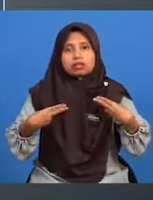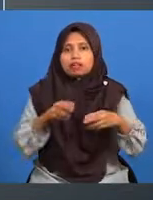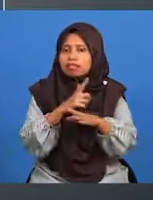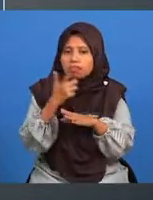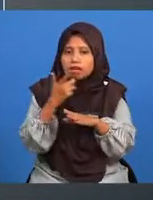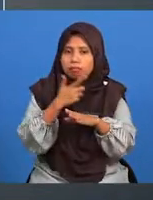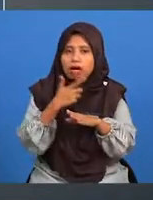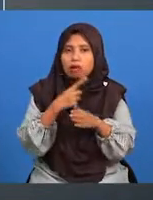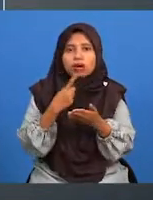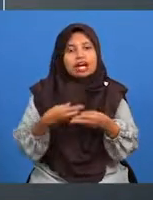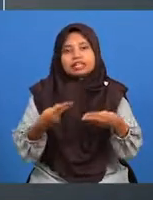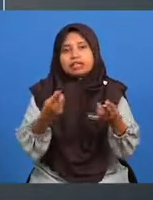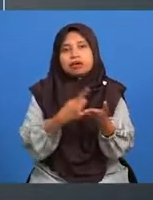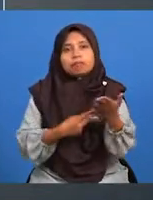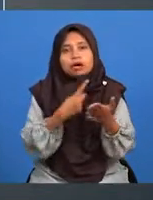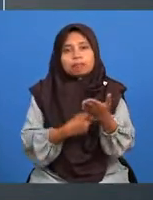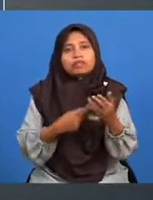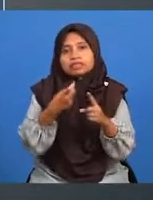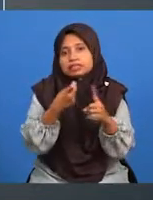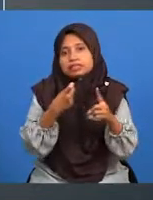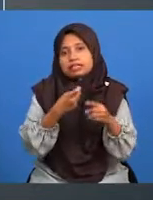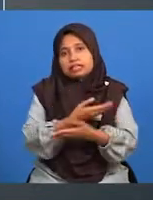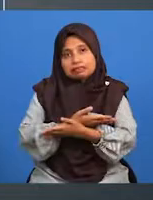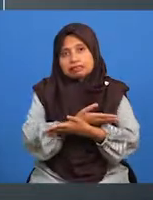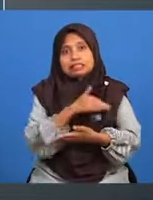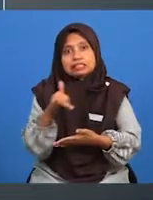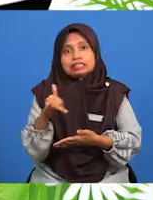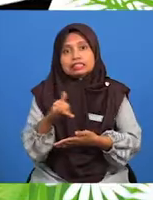mengharapkan balasan hadiah daripada anak-anaknya.